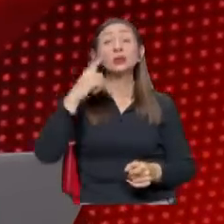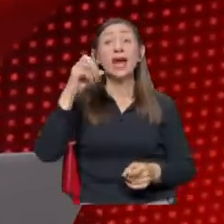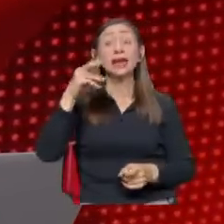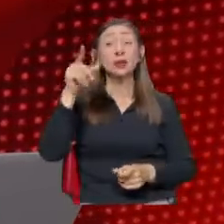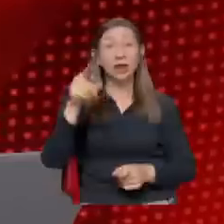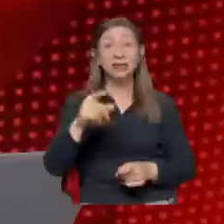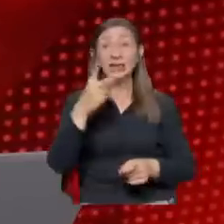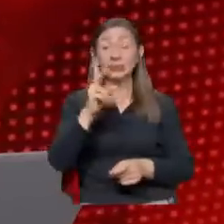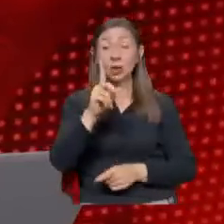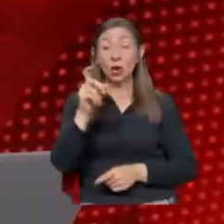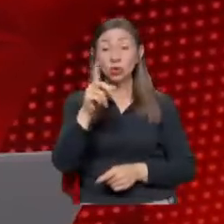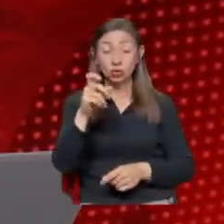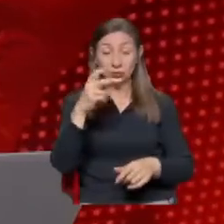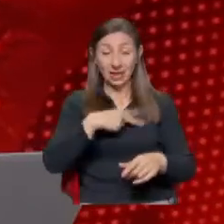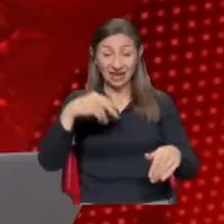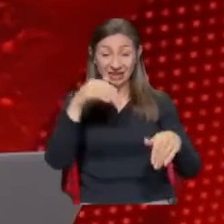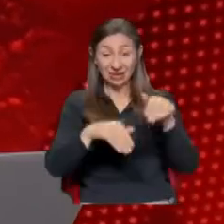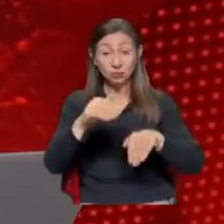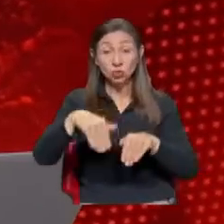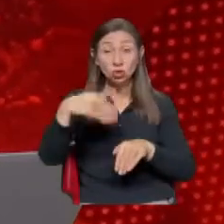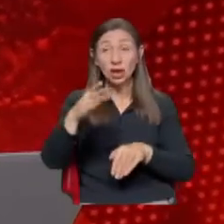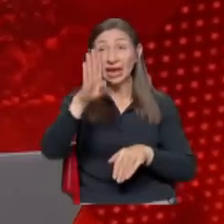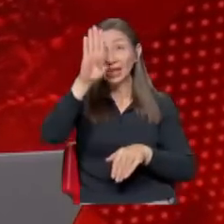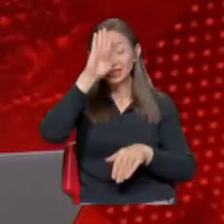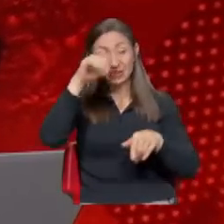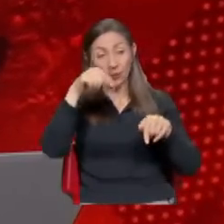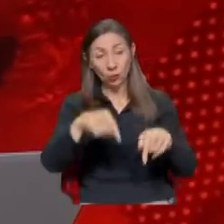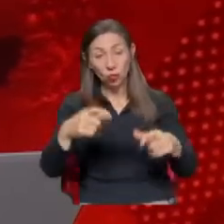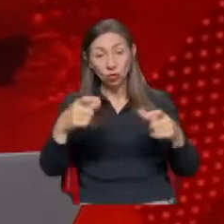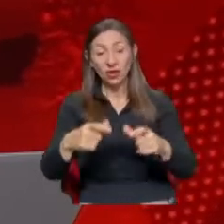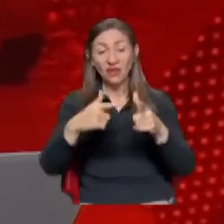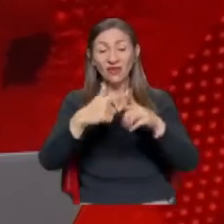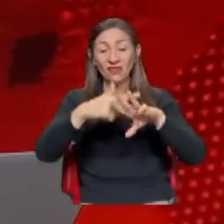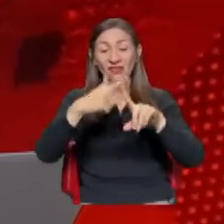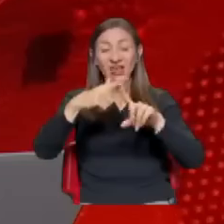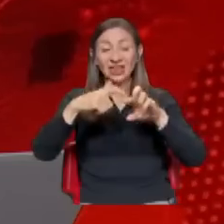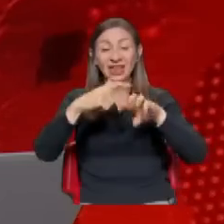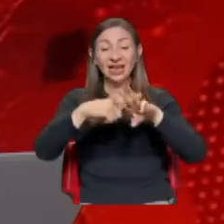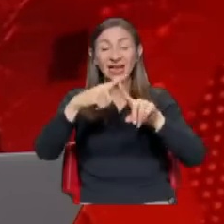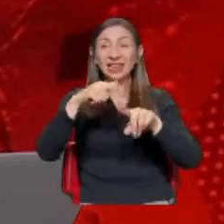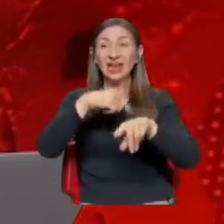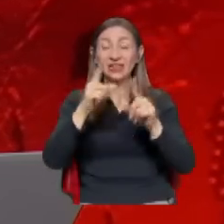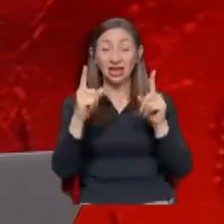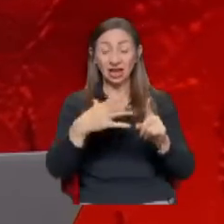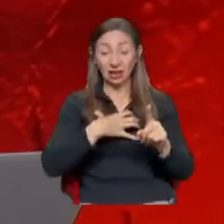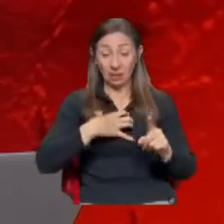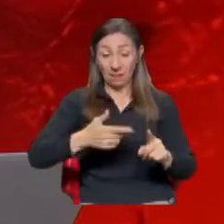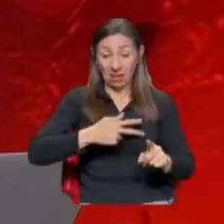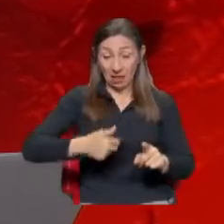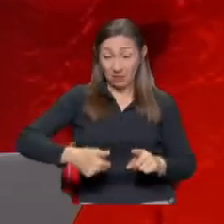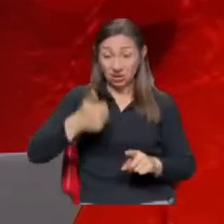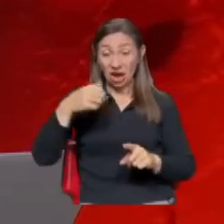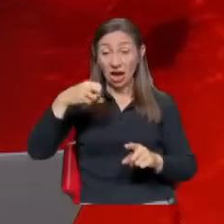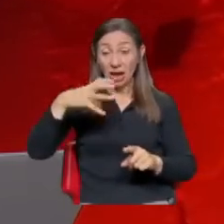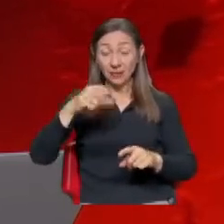Cumhurbaşkanı Erdoğan 2019 yerel seçimleri sonrası İstanbul'un fetret devrine girdiğini, kendi belediye başkanlığı ve